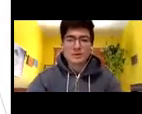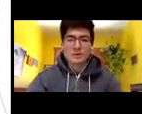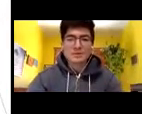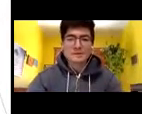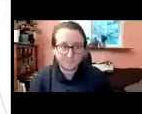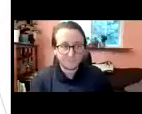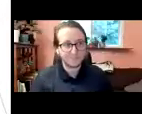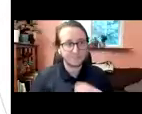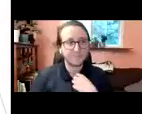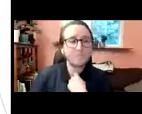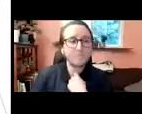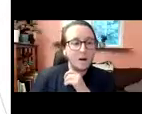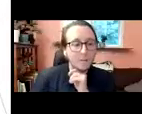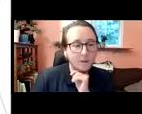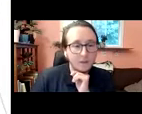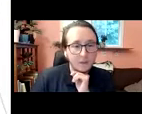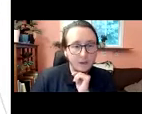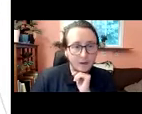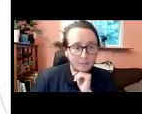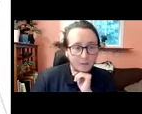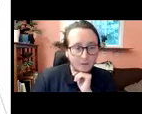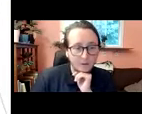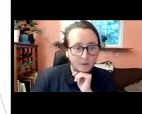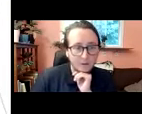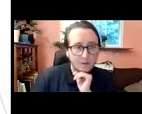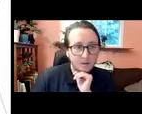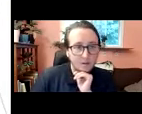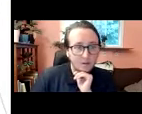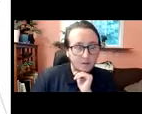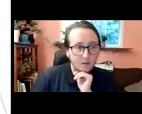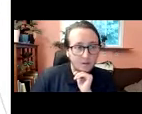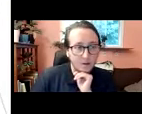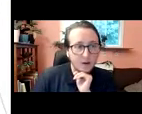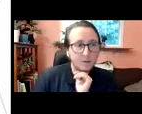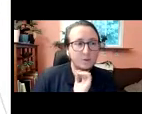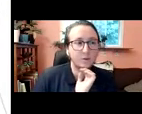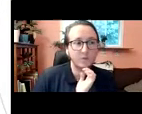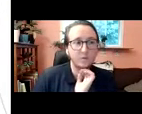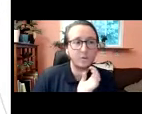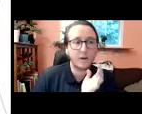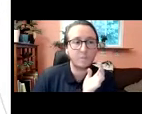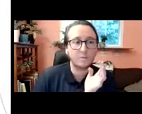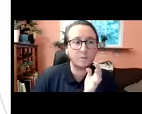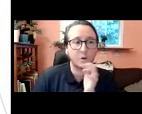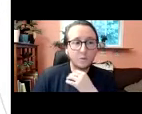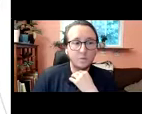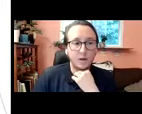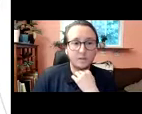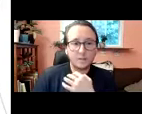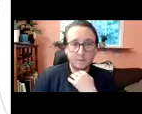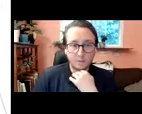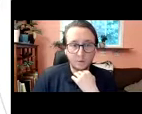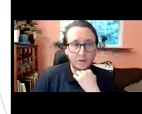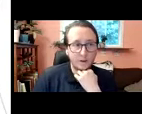Il nous reste 15 minutes de cette session. Donc, si tu peux conclure un